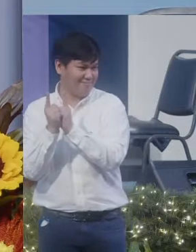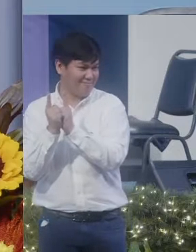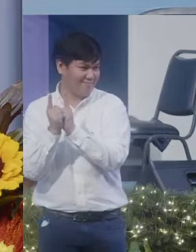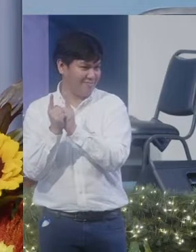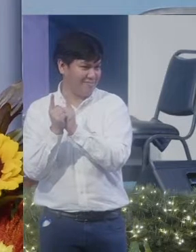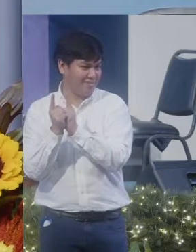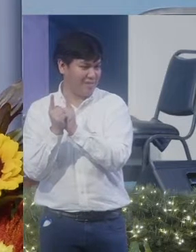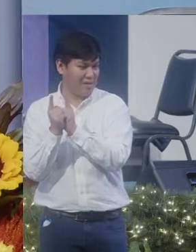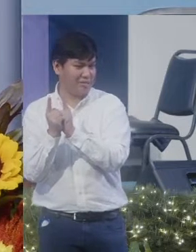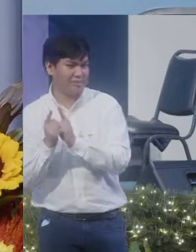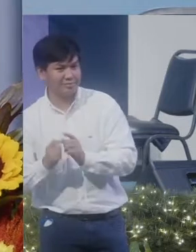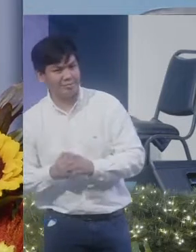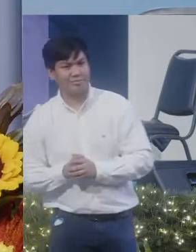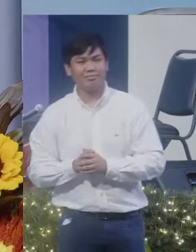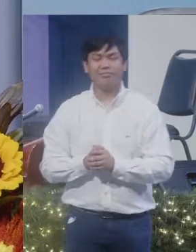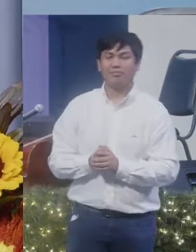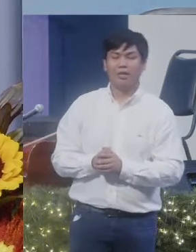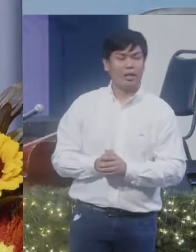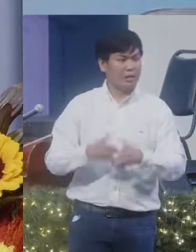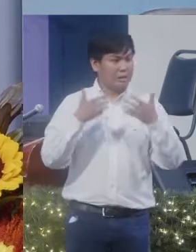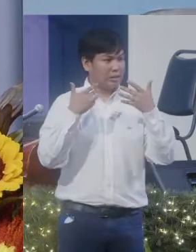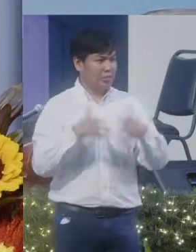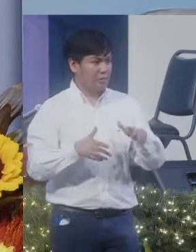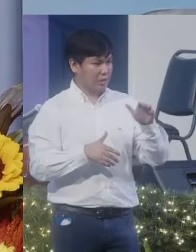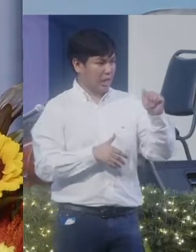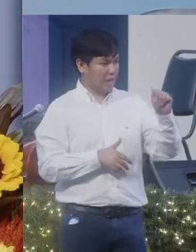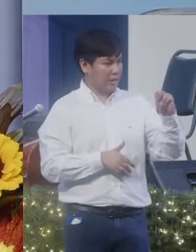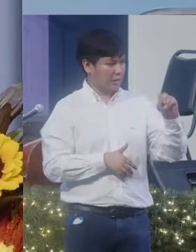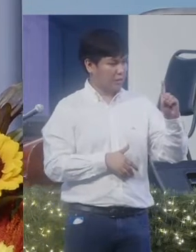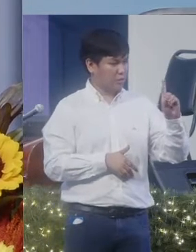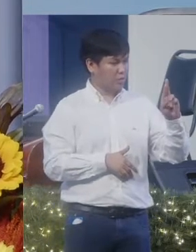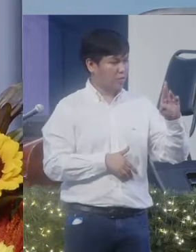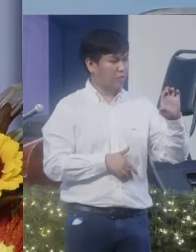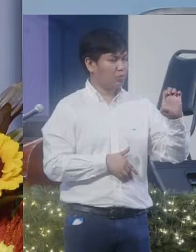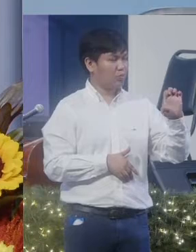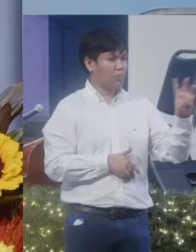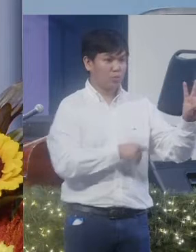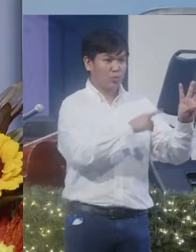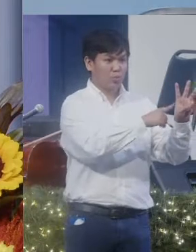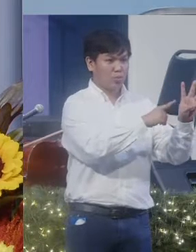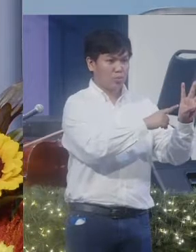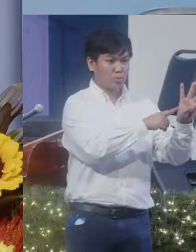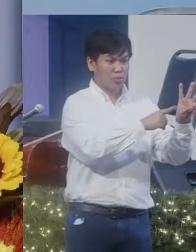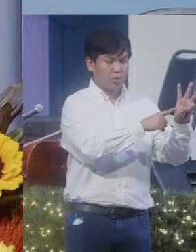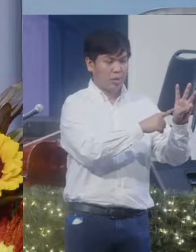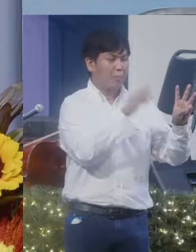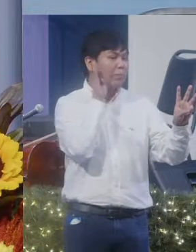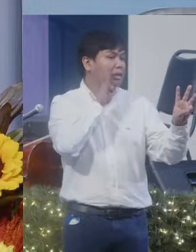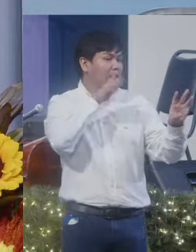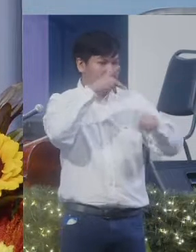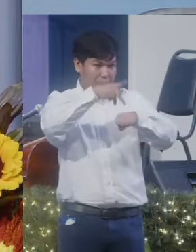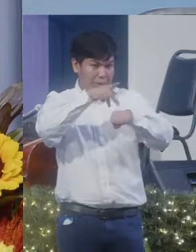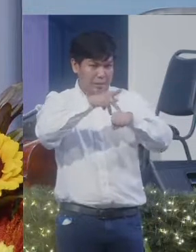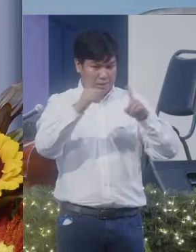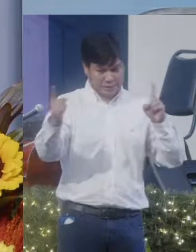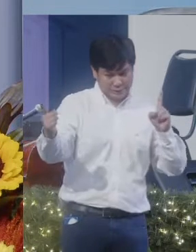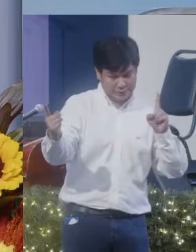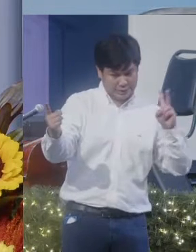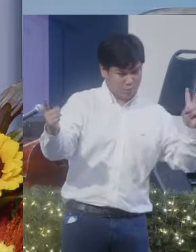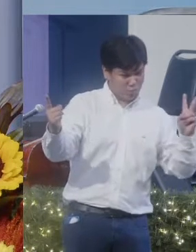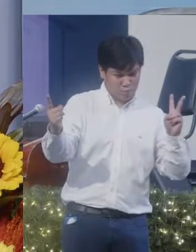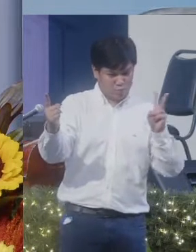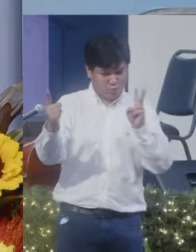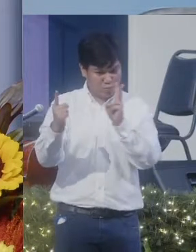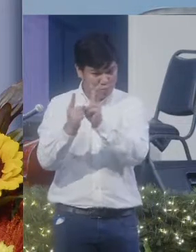Yung he doon ay si Andrew, yung him doon ay si Peter. He brought him